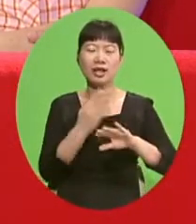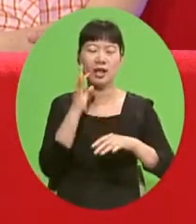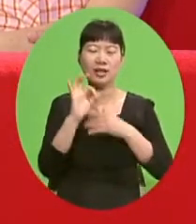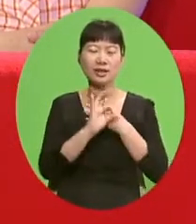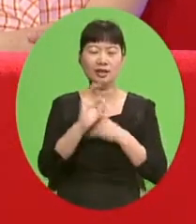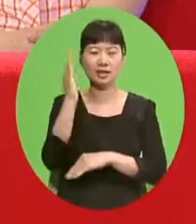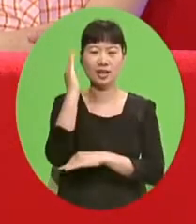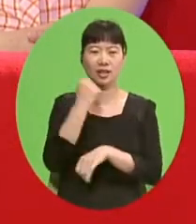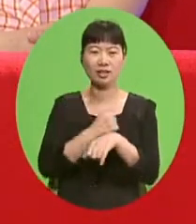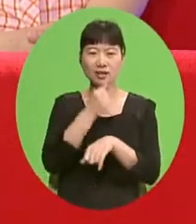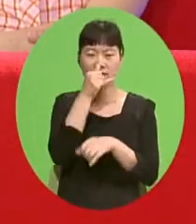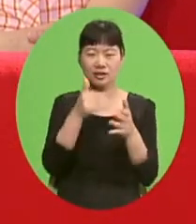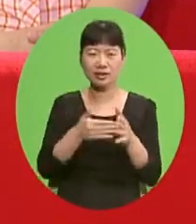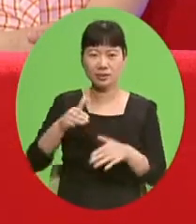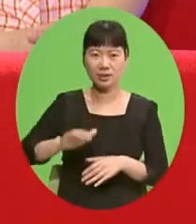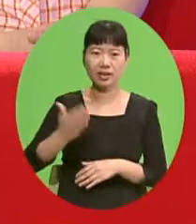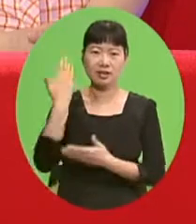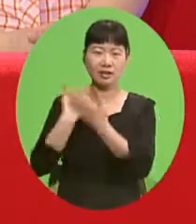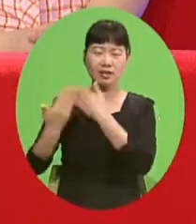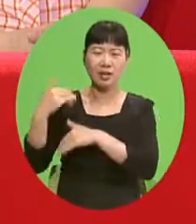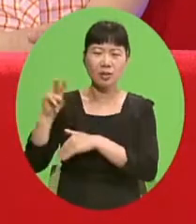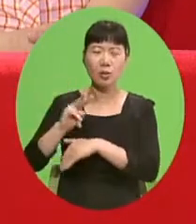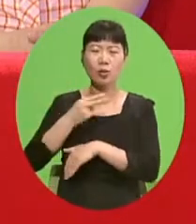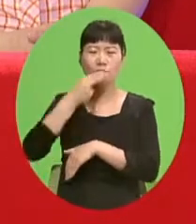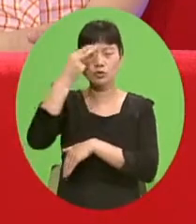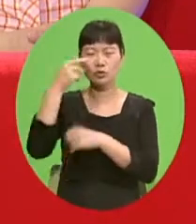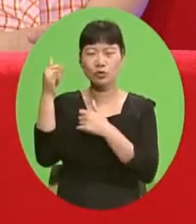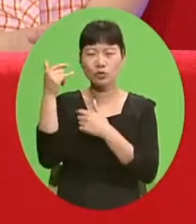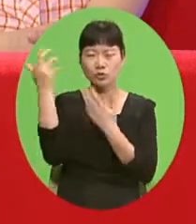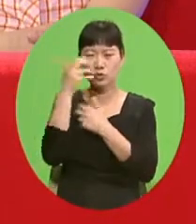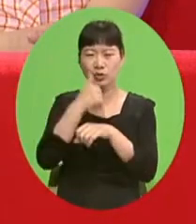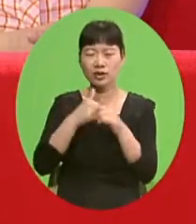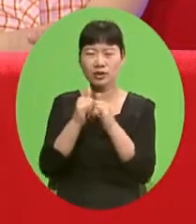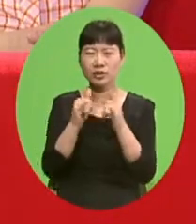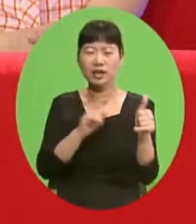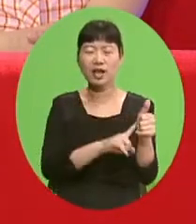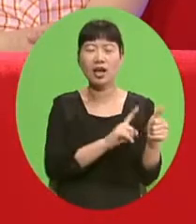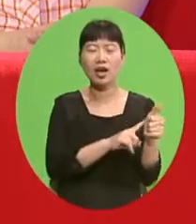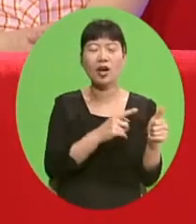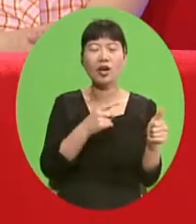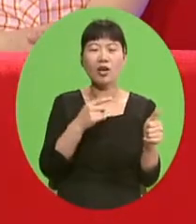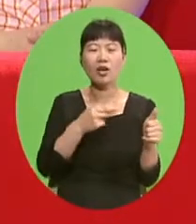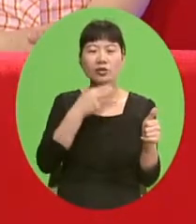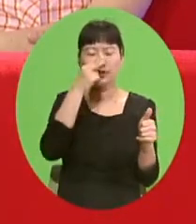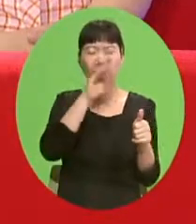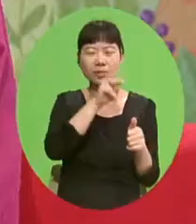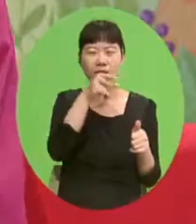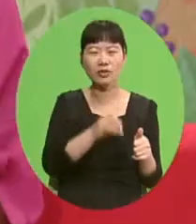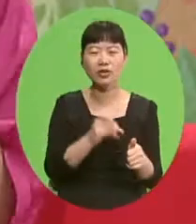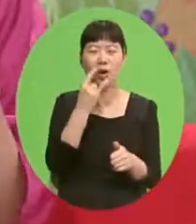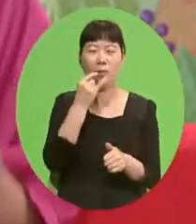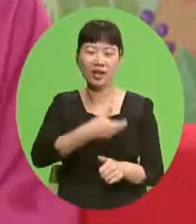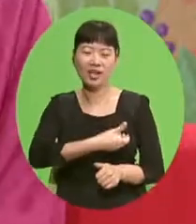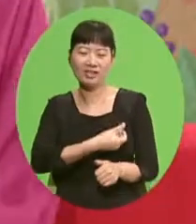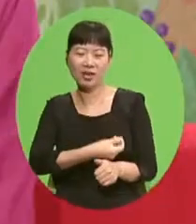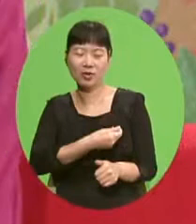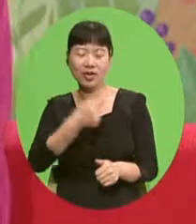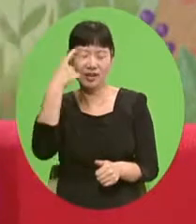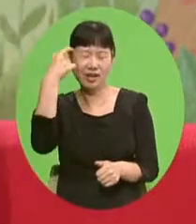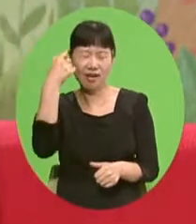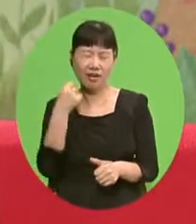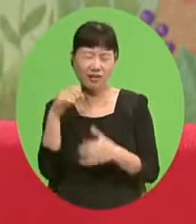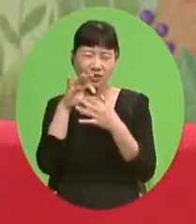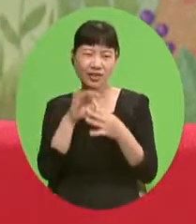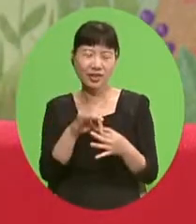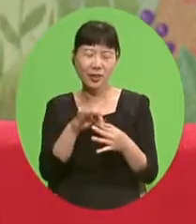내놓긴 하지만 한때는 왜술 중독 있으신 분들이 술병을 엄마의 젖이라 생각하고 계속 만다. 뭐 이렇게 하는 이론도 있었어요.